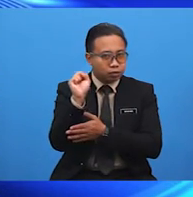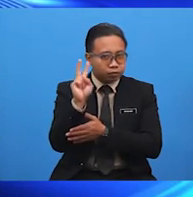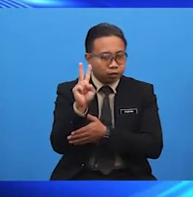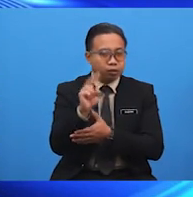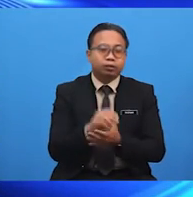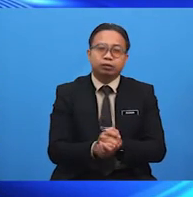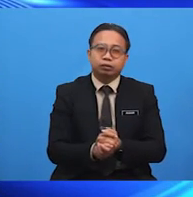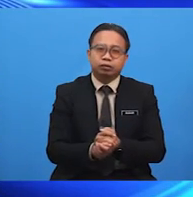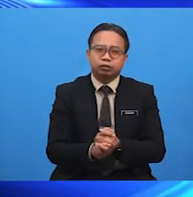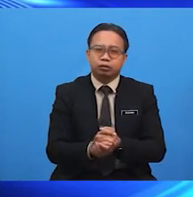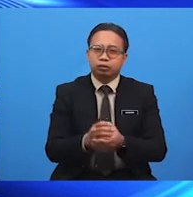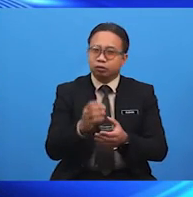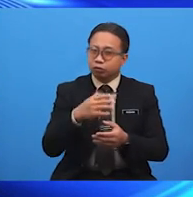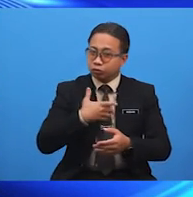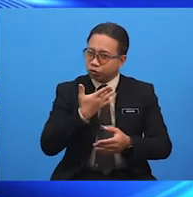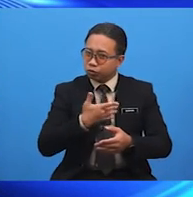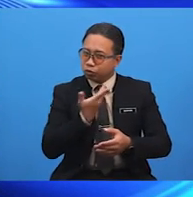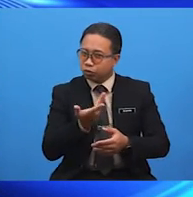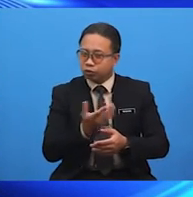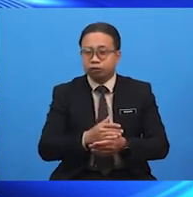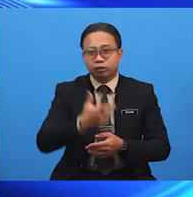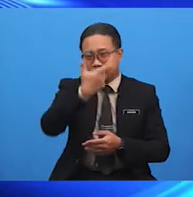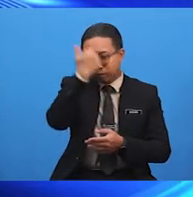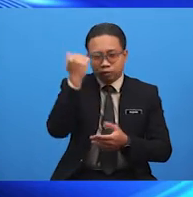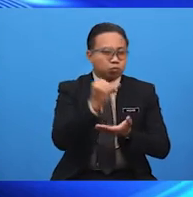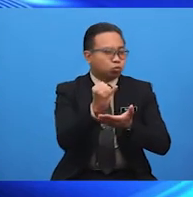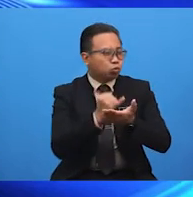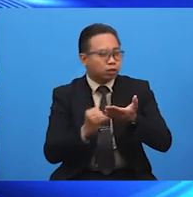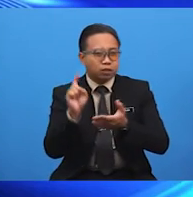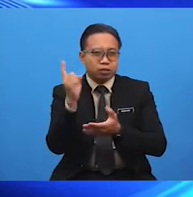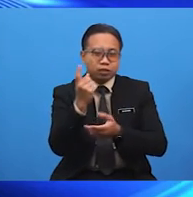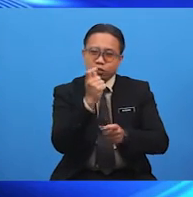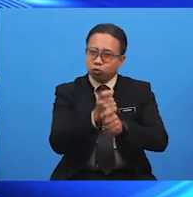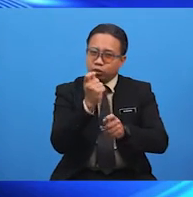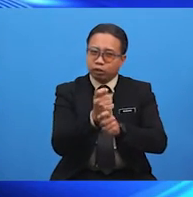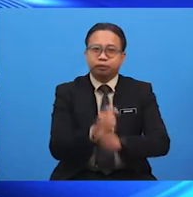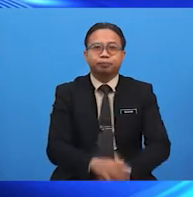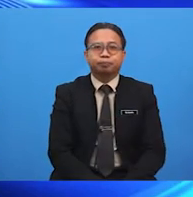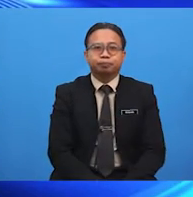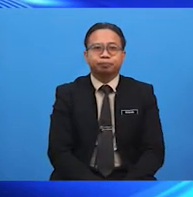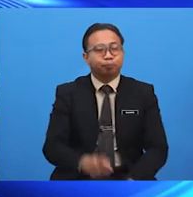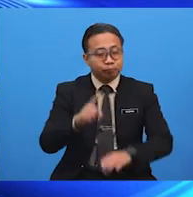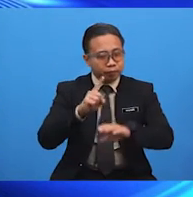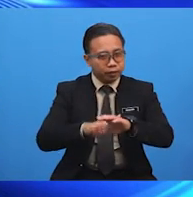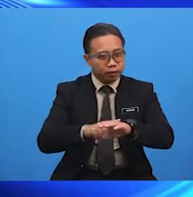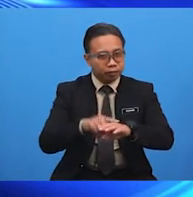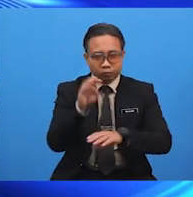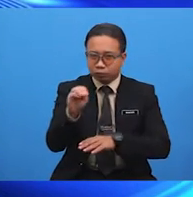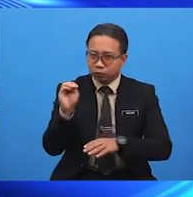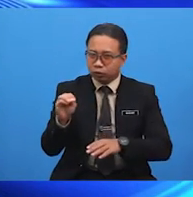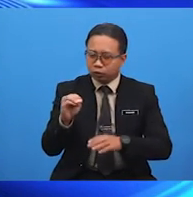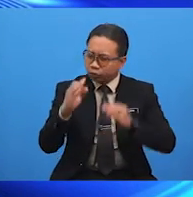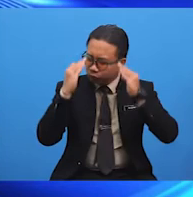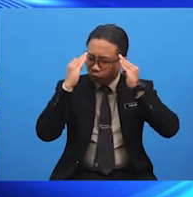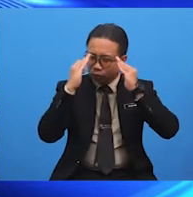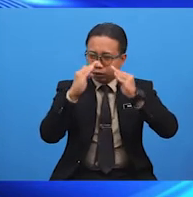ini memang agak seronok sebab melukis saja tugasannya. Yes, itulah sebaik katakan kepada pelajar-pelajar di luar sana,